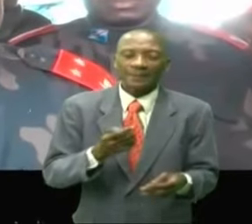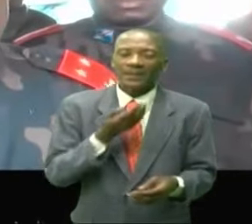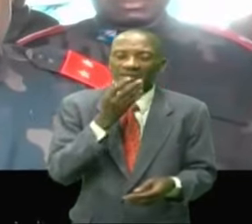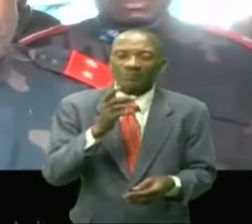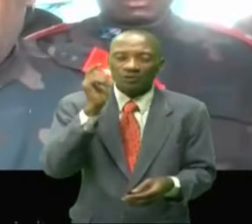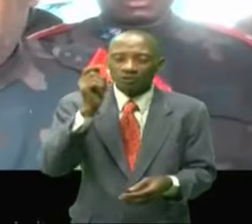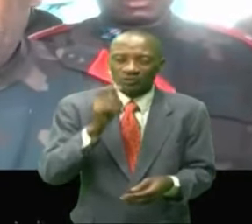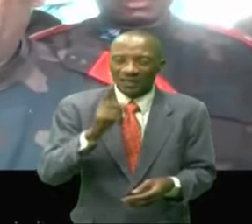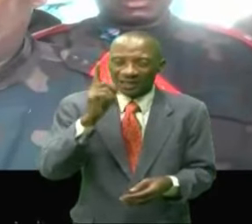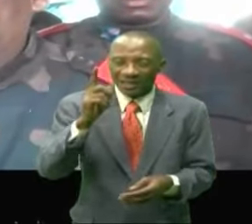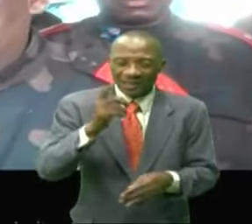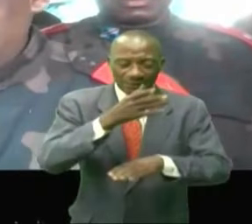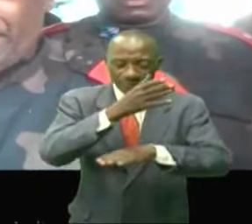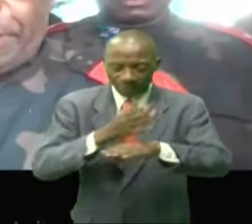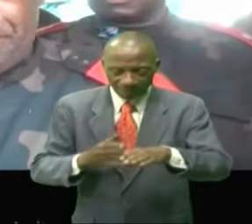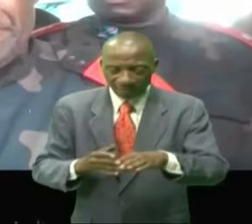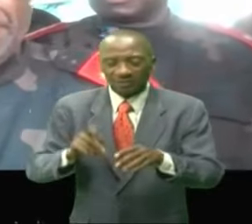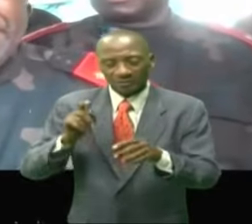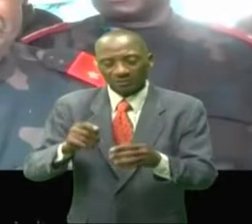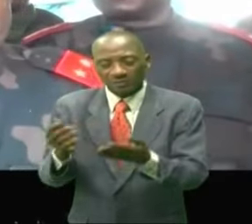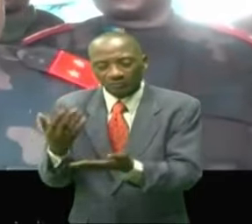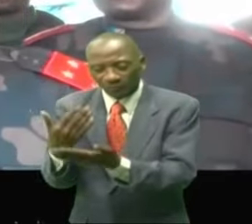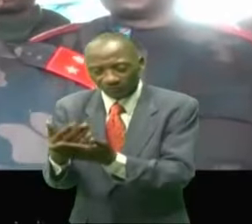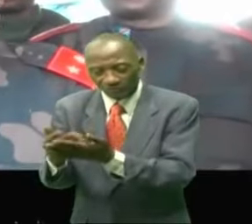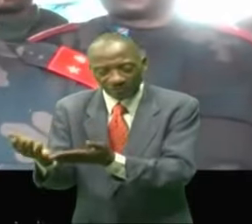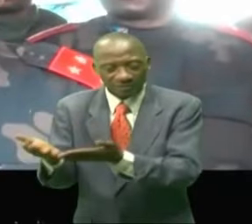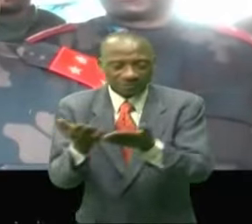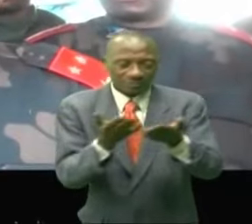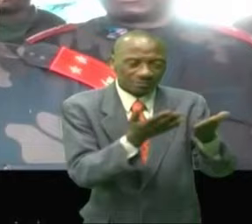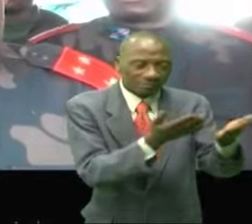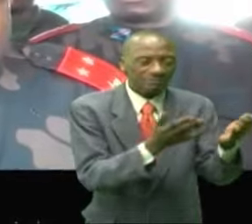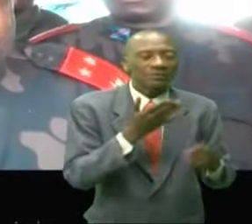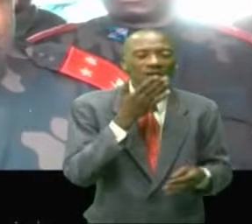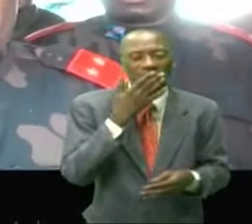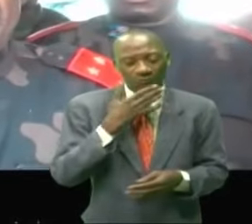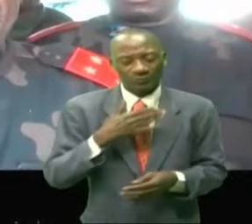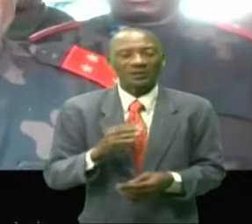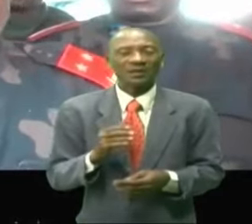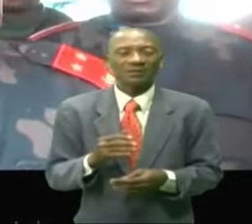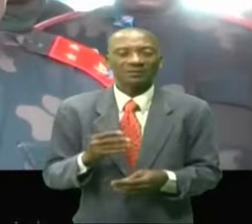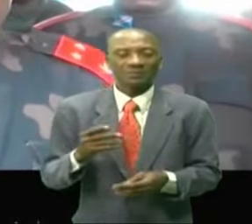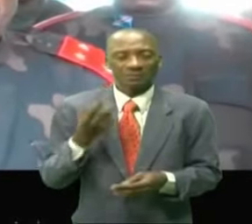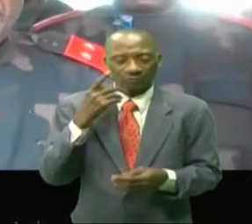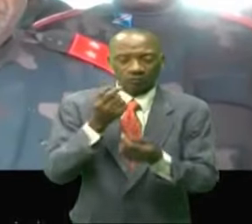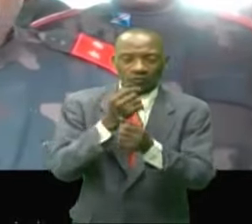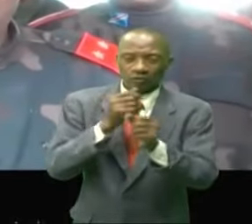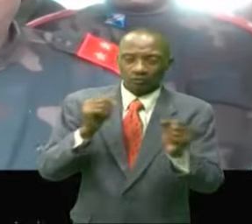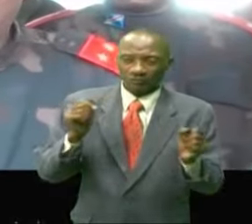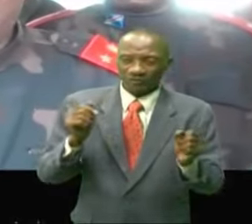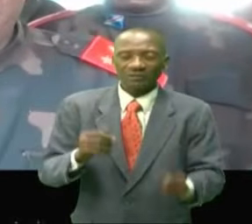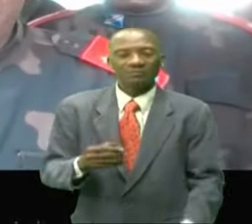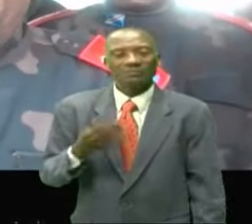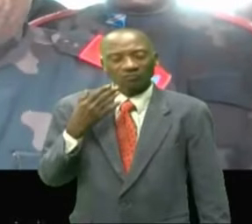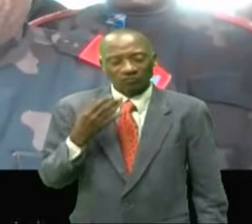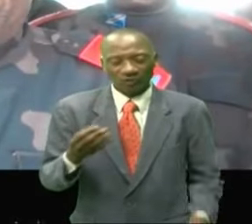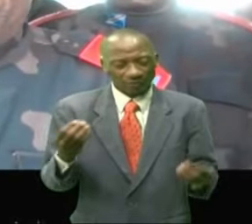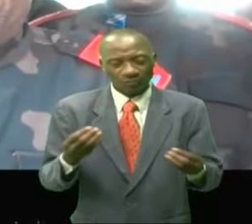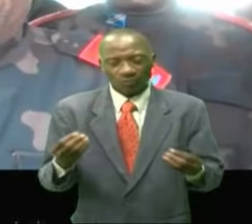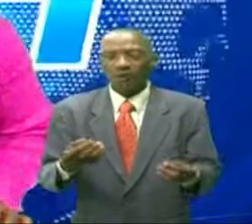un réconfort moral. Donc si je suis passé visiter les blessés, c'est pour les réconforter. J'ai acheté des produits pharmaceutiques pour leurs